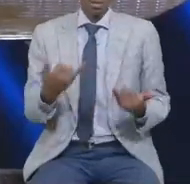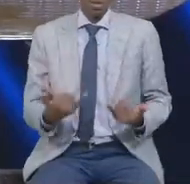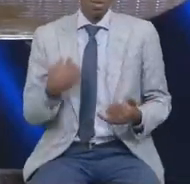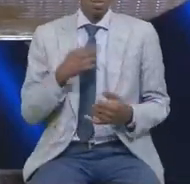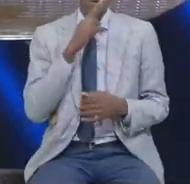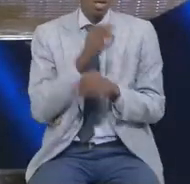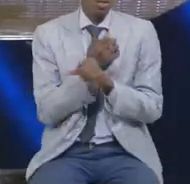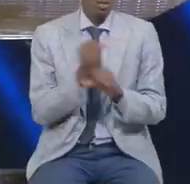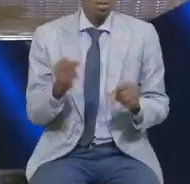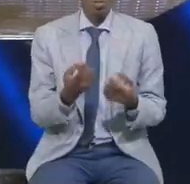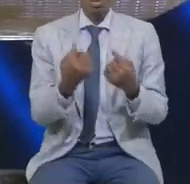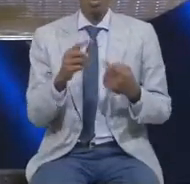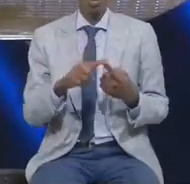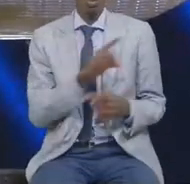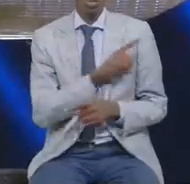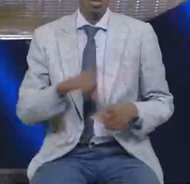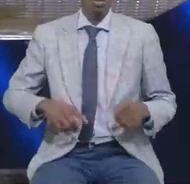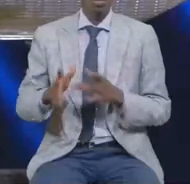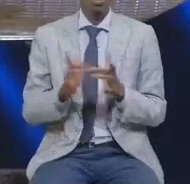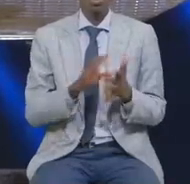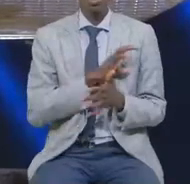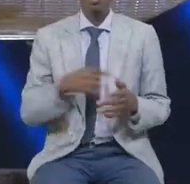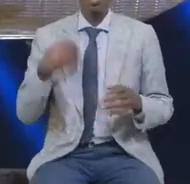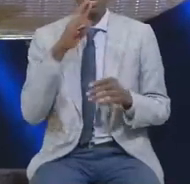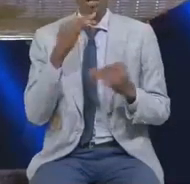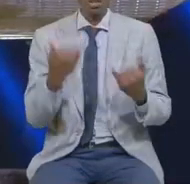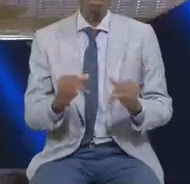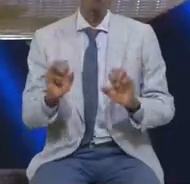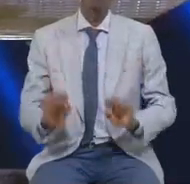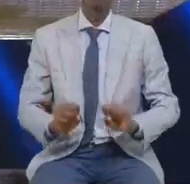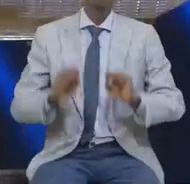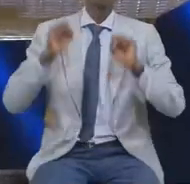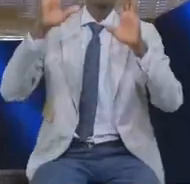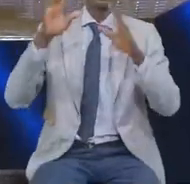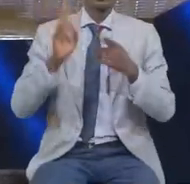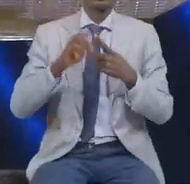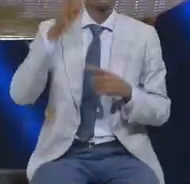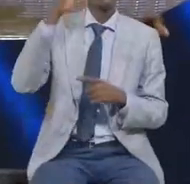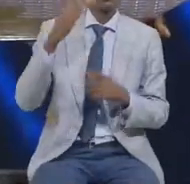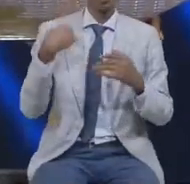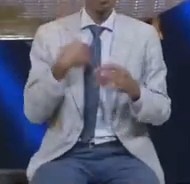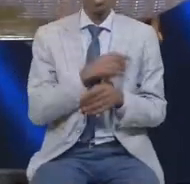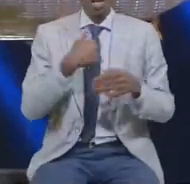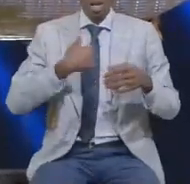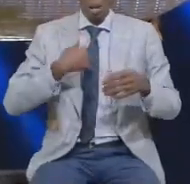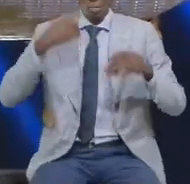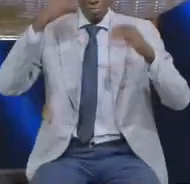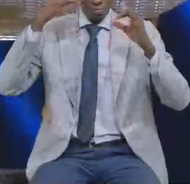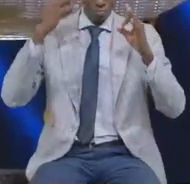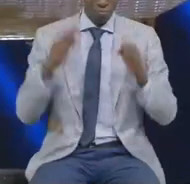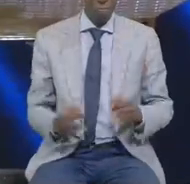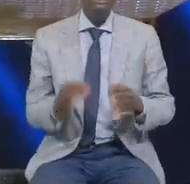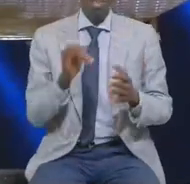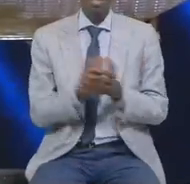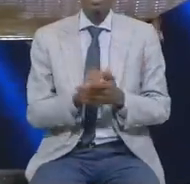sommes dans le royaume de Dieu. Nous sommes consacrés à Dieu. Nous sommes engagés à servir le Seigneur. Nous avons ouvert notre bouche. Que c'est